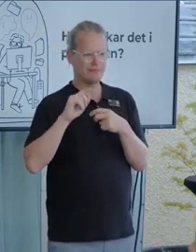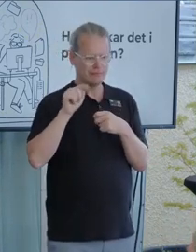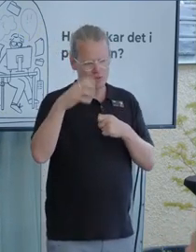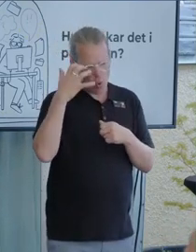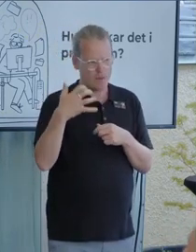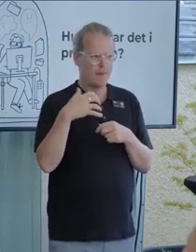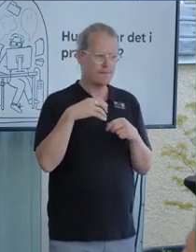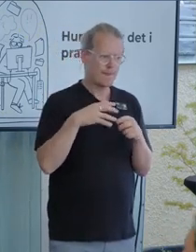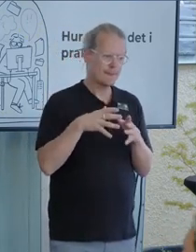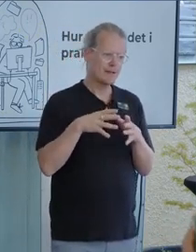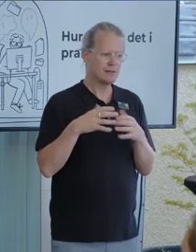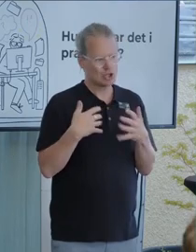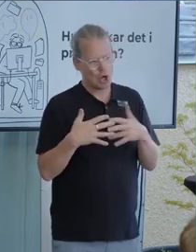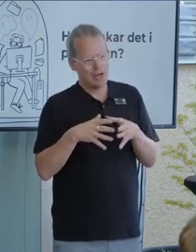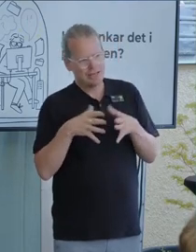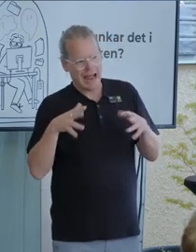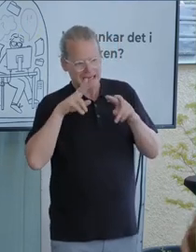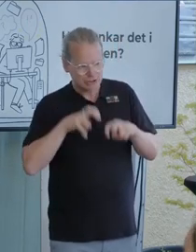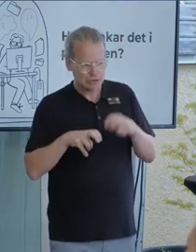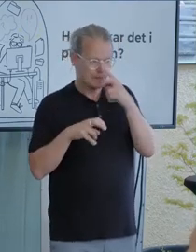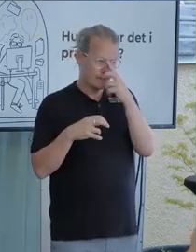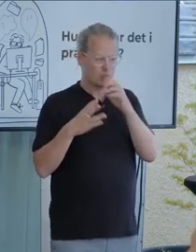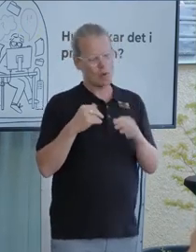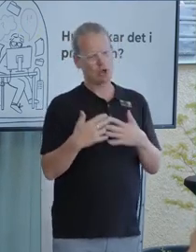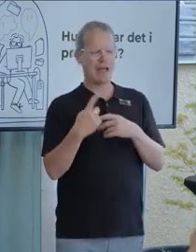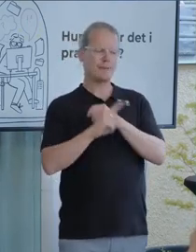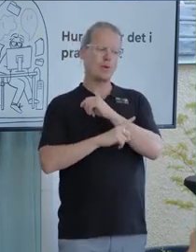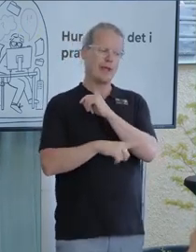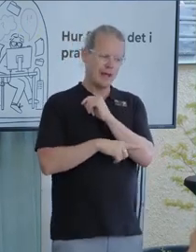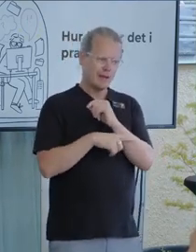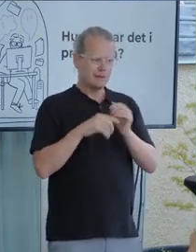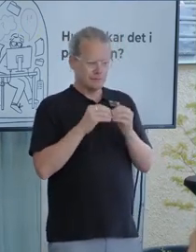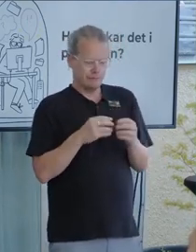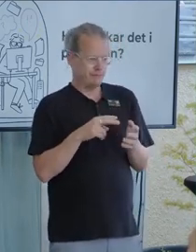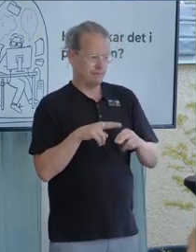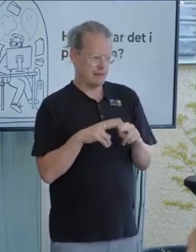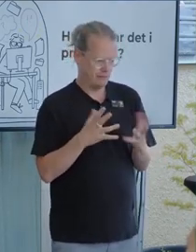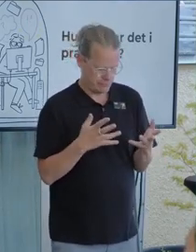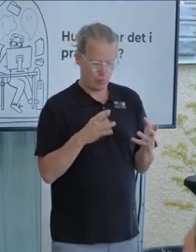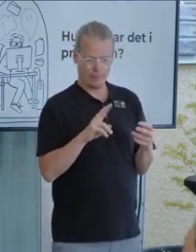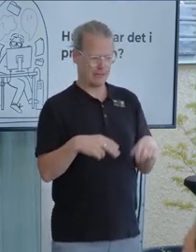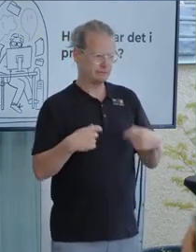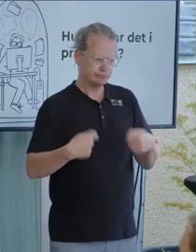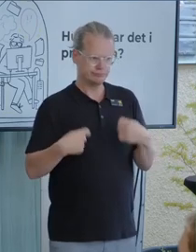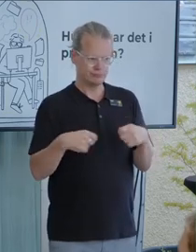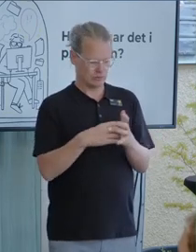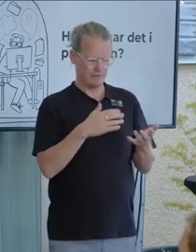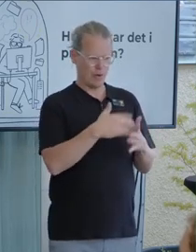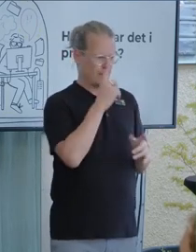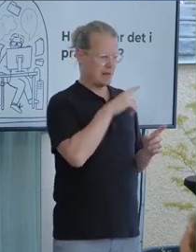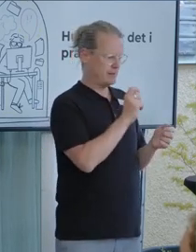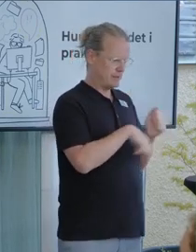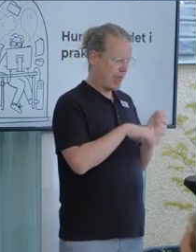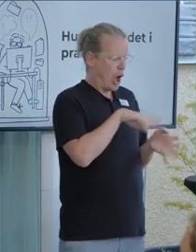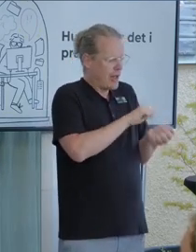så man gör en modell och den blir fel. Man måste göra om modellen och sen måste man justera den modellen.